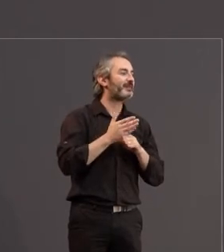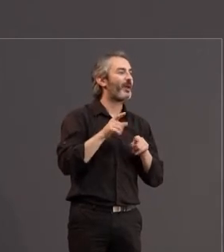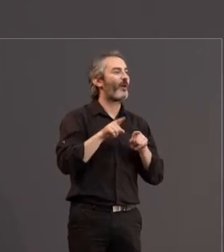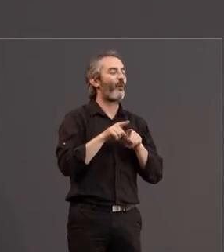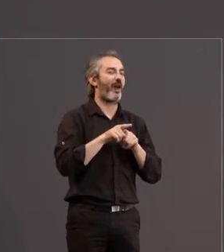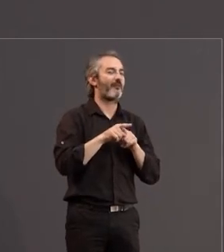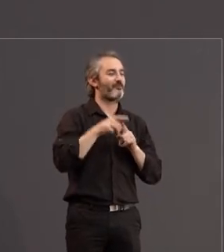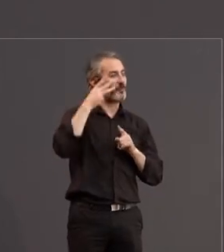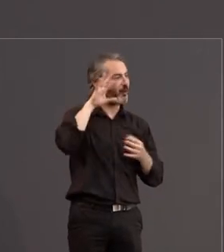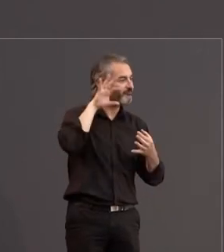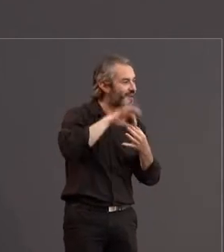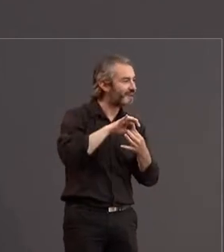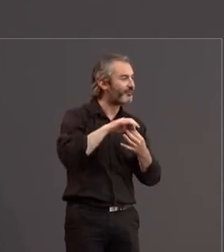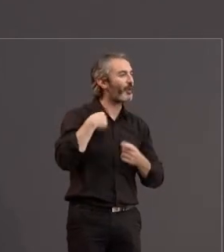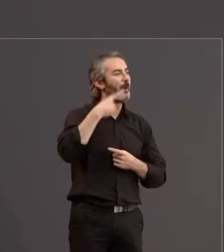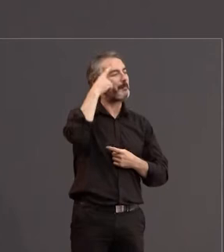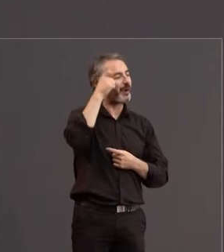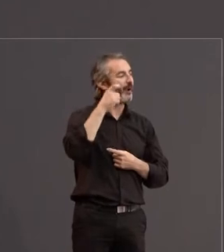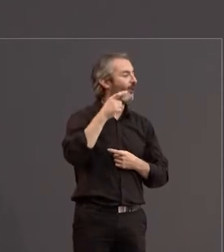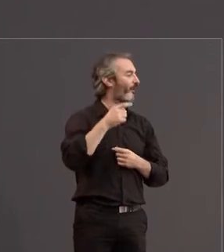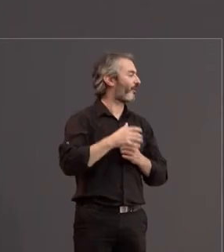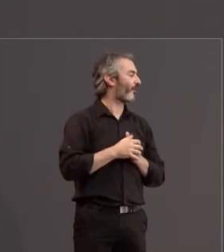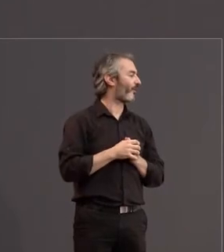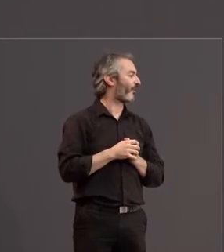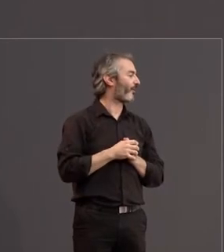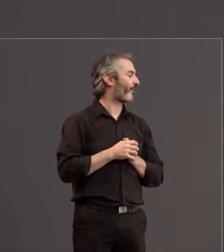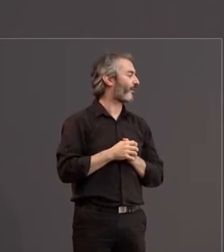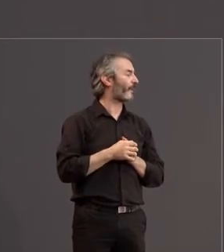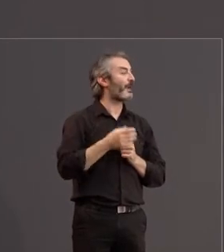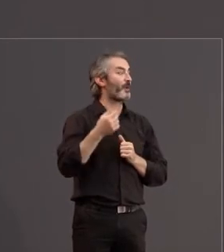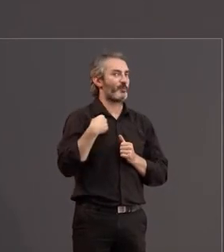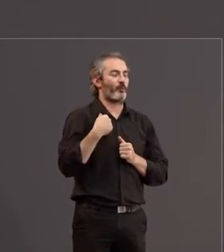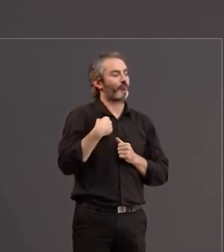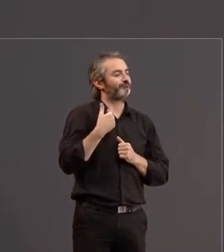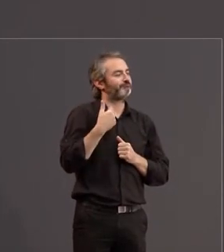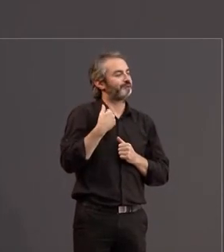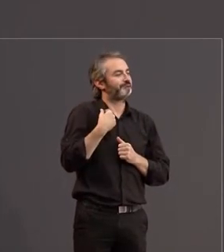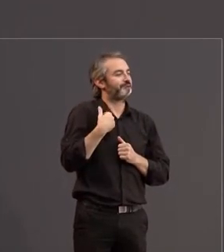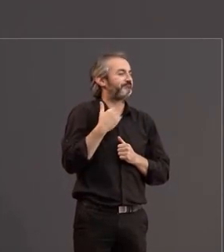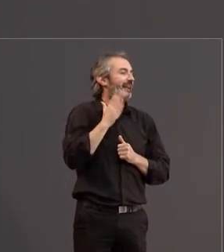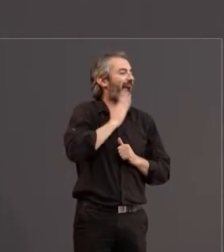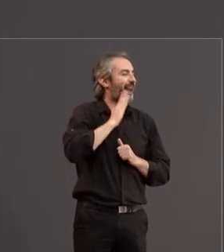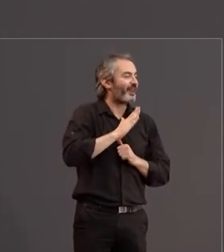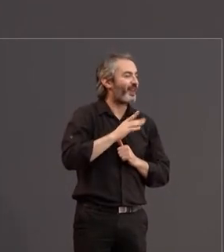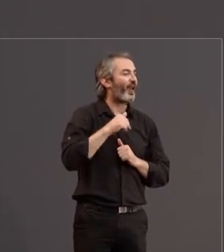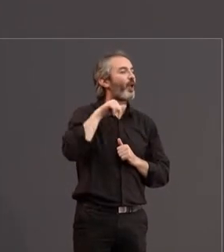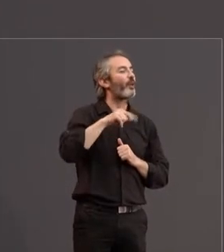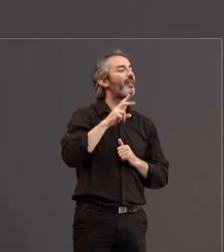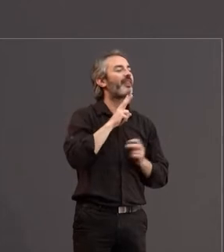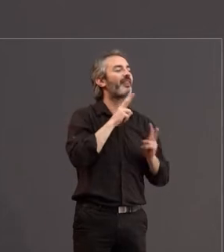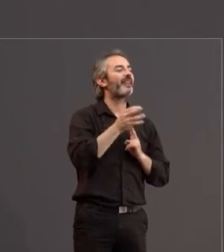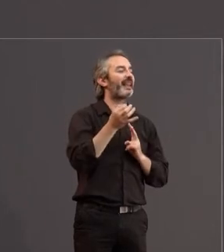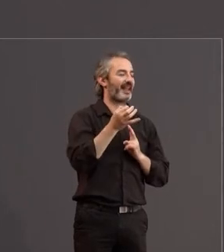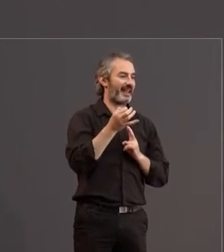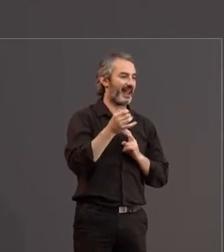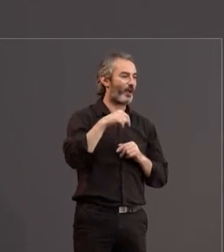Pompeu i bé, recordo els meus anys amb això, no? Amb molt d'afecte. No voldria pontificar avui, no és el dia, però sí